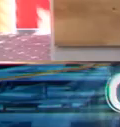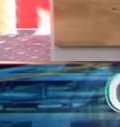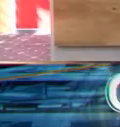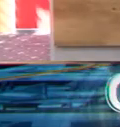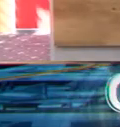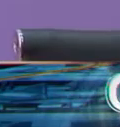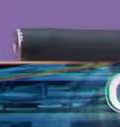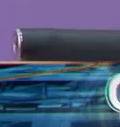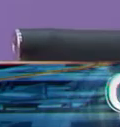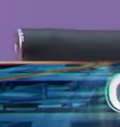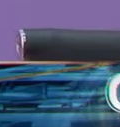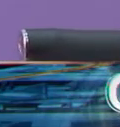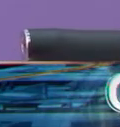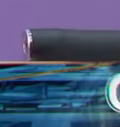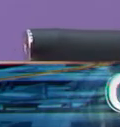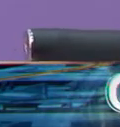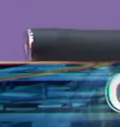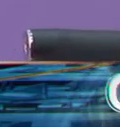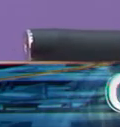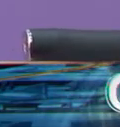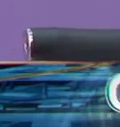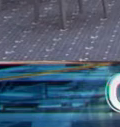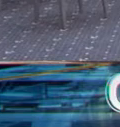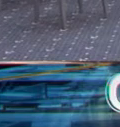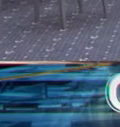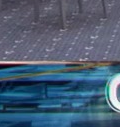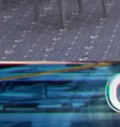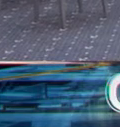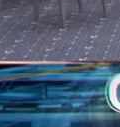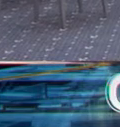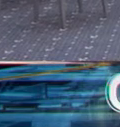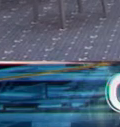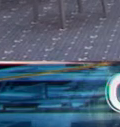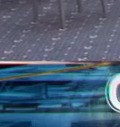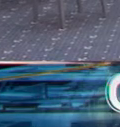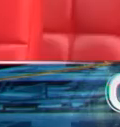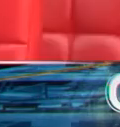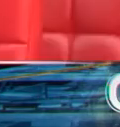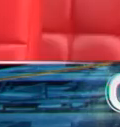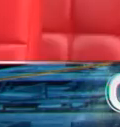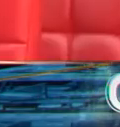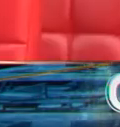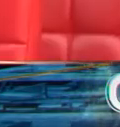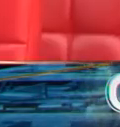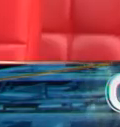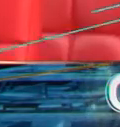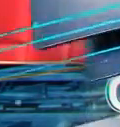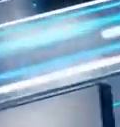Полная готовность. В случае предполагаемой второй волны коронавируса в Алматинской области могут развернуть более 5000